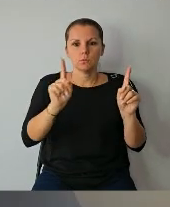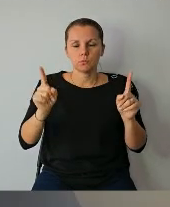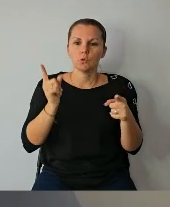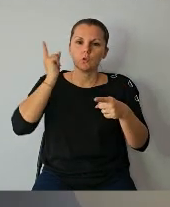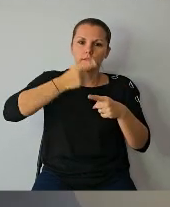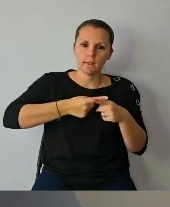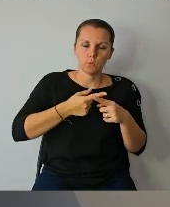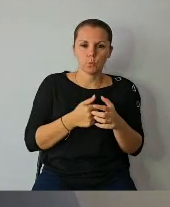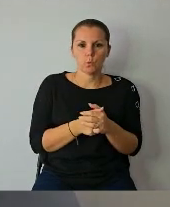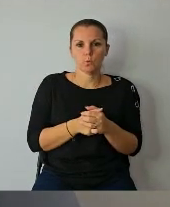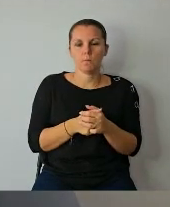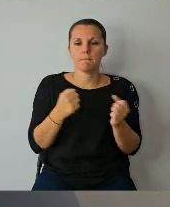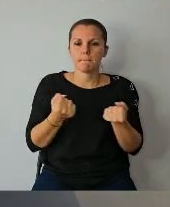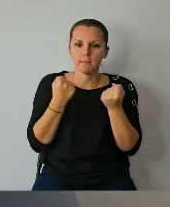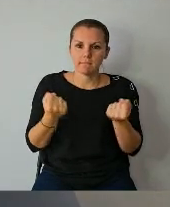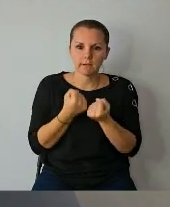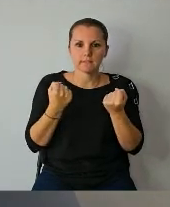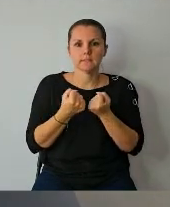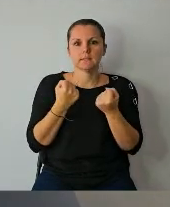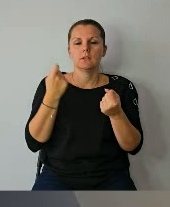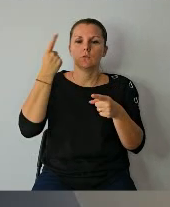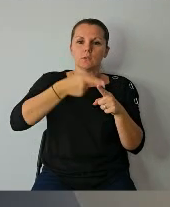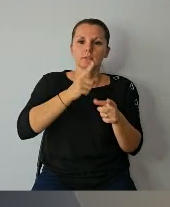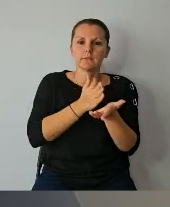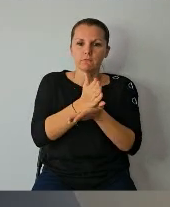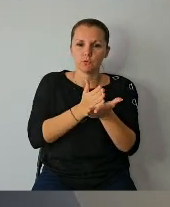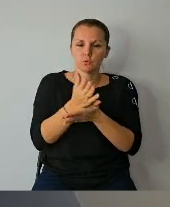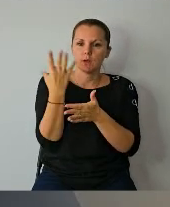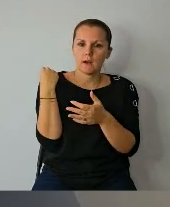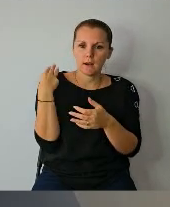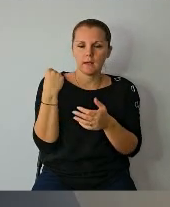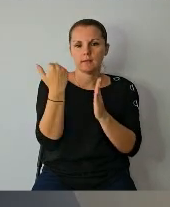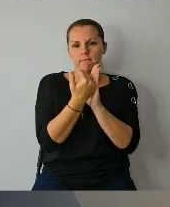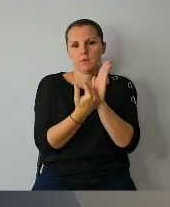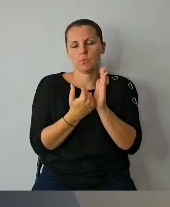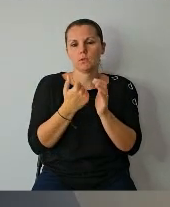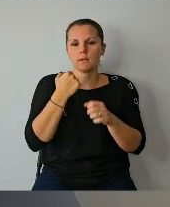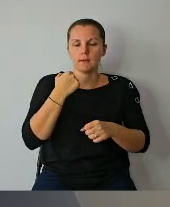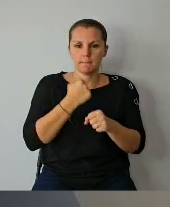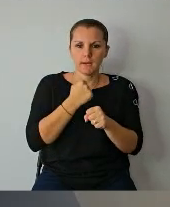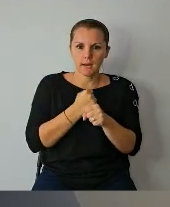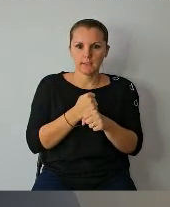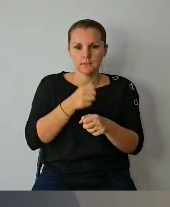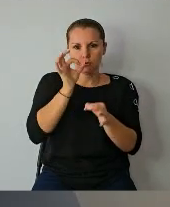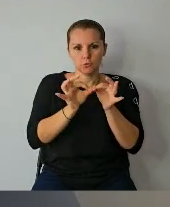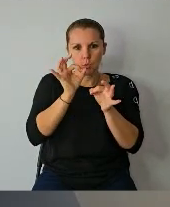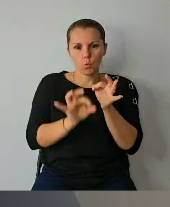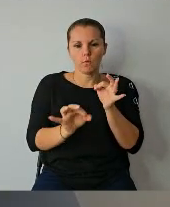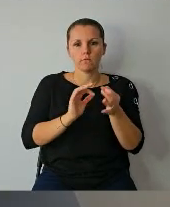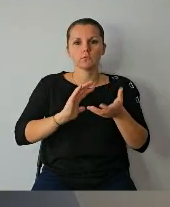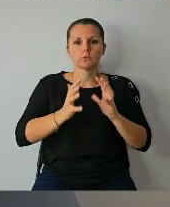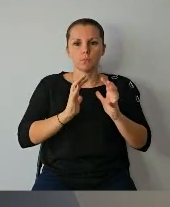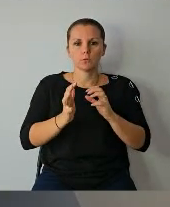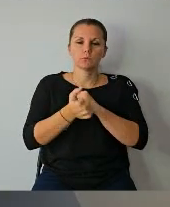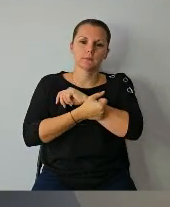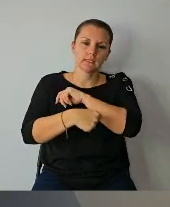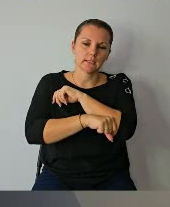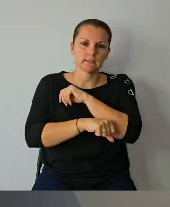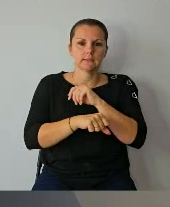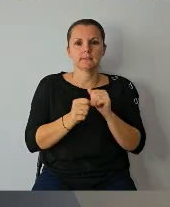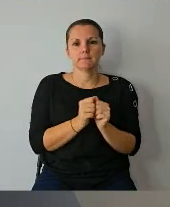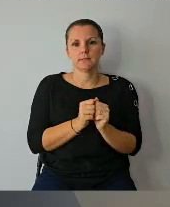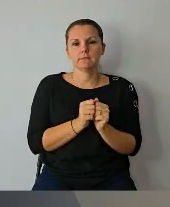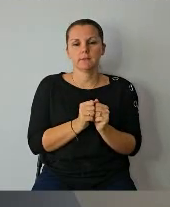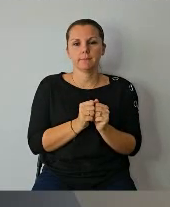lat motywacyjnego, funkcyjnego oraz za warunki pracy, szczegółowy sposób zastępstw, a także wysokość i warunki